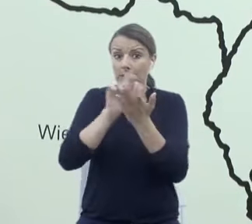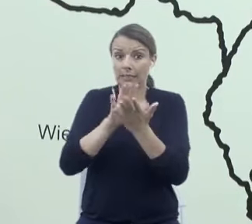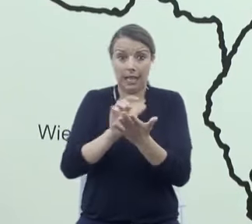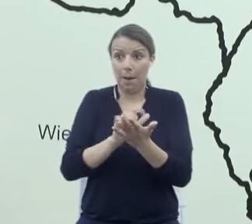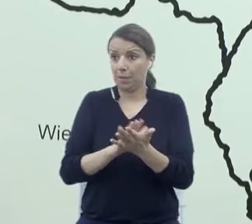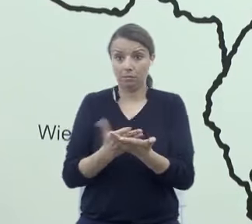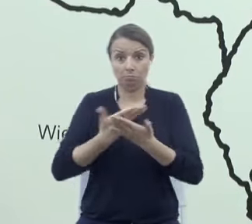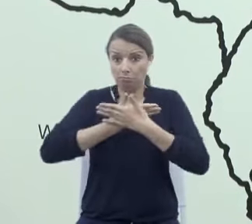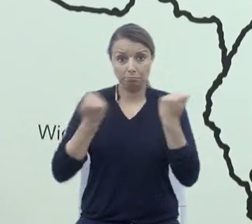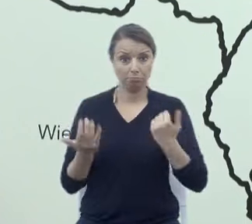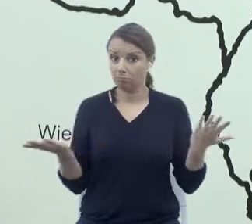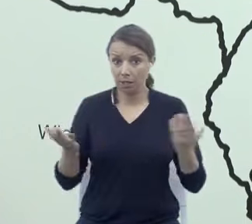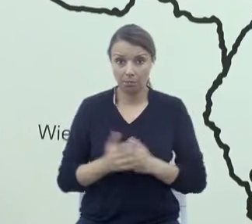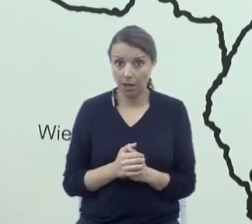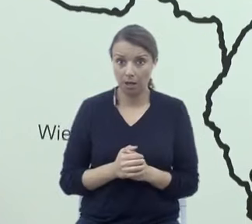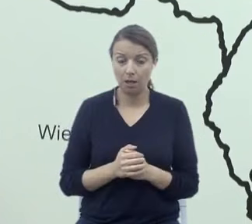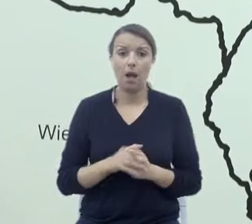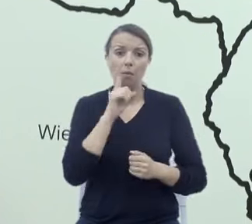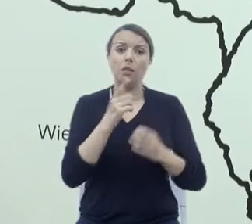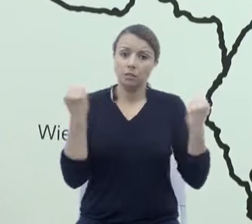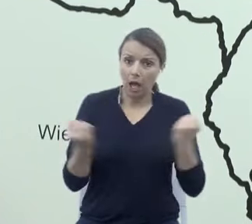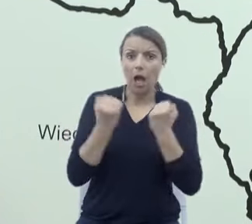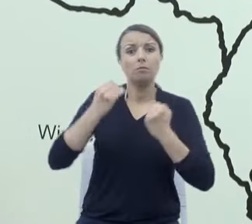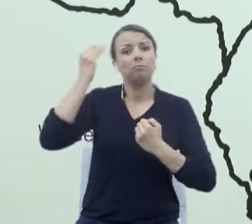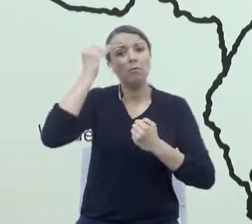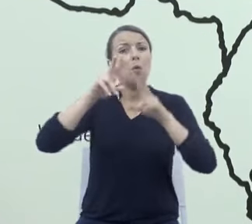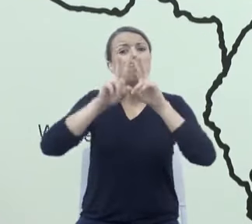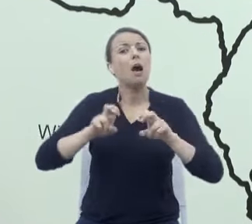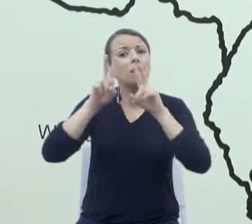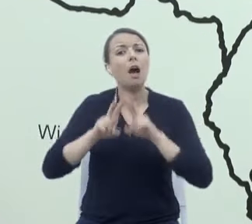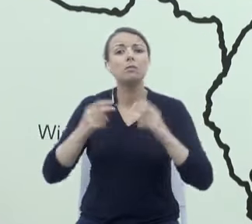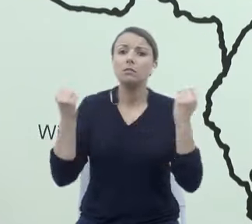mimo rozmaitych starań badaczy, którzy mieli